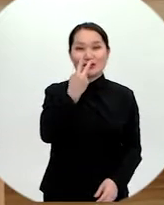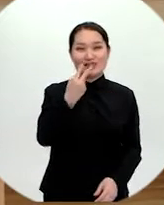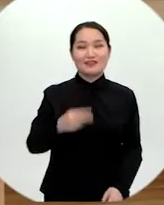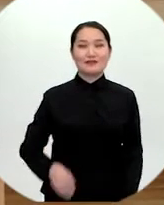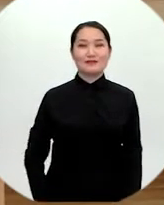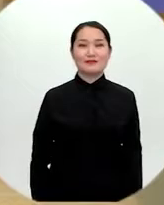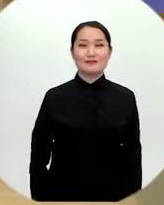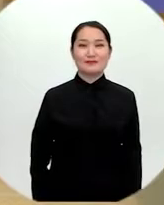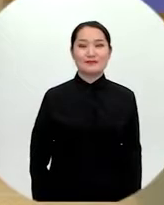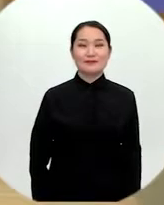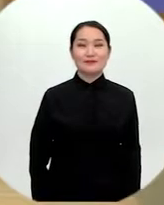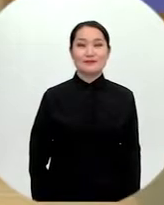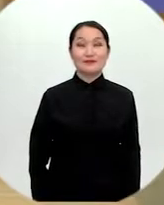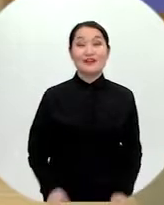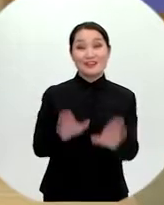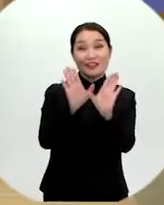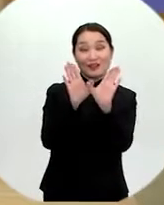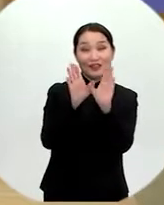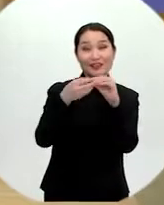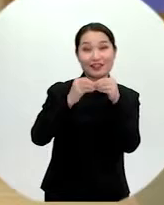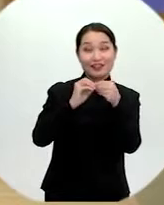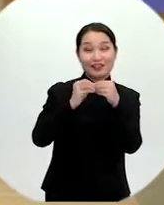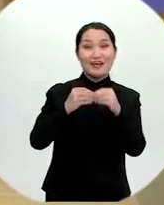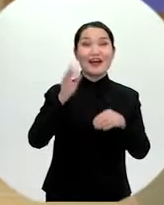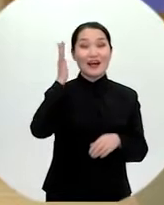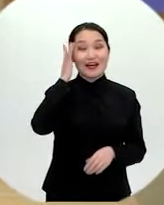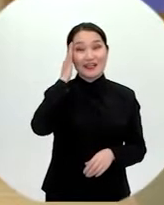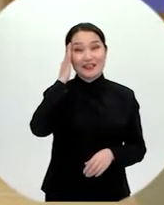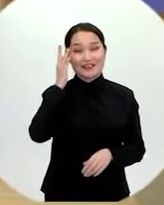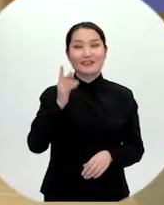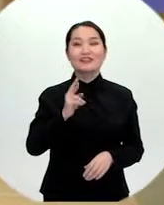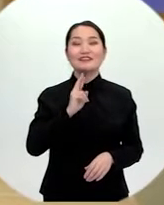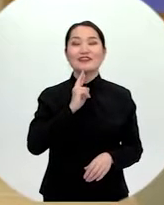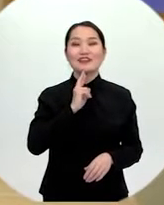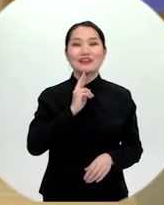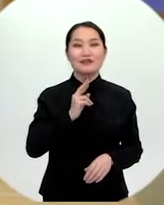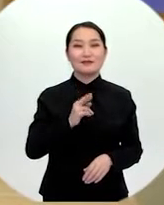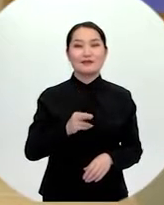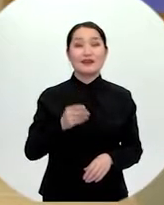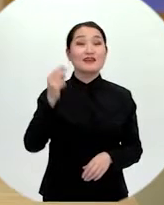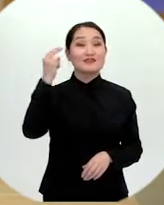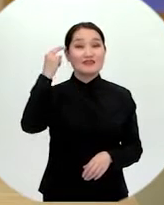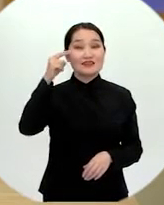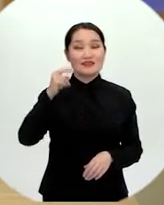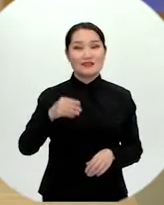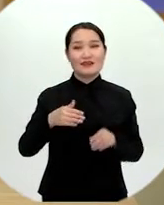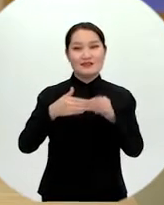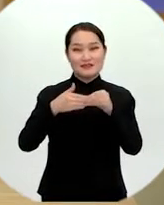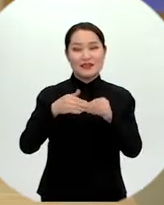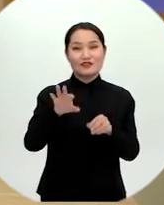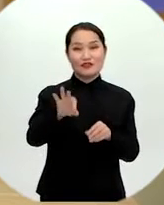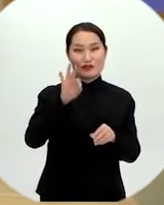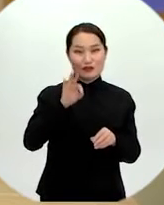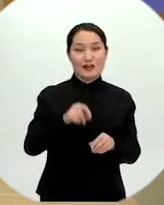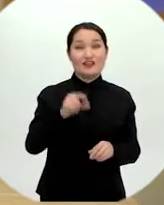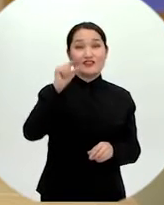үзье. За, ирвээхээ хийхин тулд за багшны ягаантай цэнхэртэй цаасыг сонголоо. За, арай жижигхэн цаасар хийх